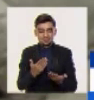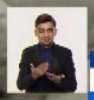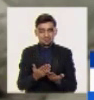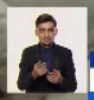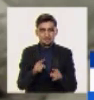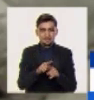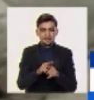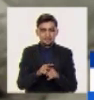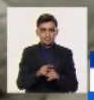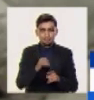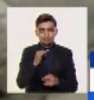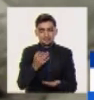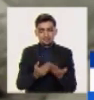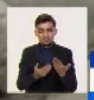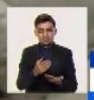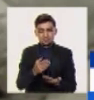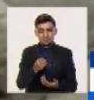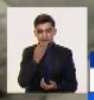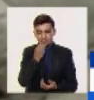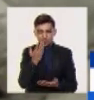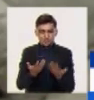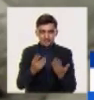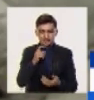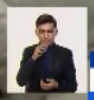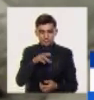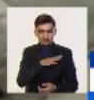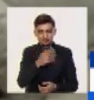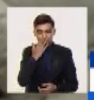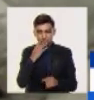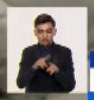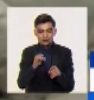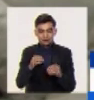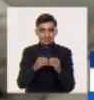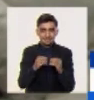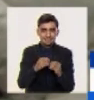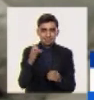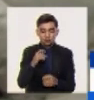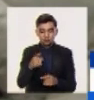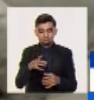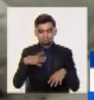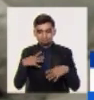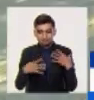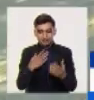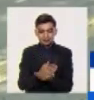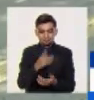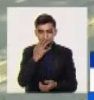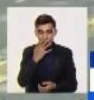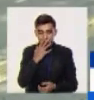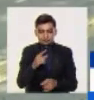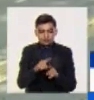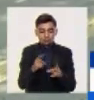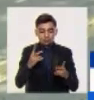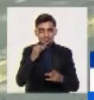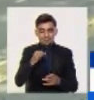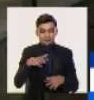допустим, или там цветочный запах какой-то, да, и тренируют в течение нескольких секунд, да, они пытаются воспринять этот запах. Выходит, что